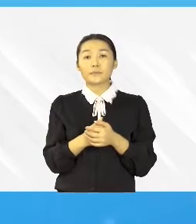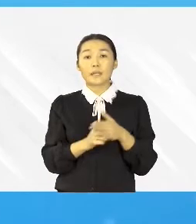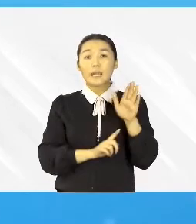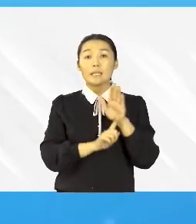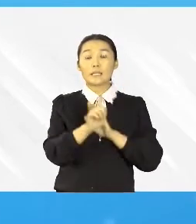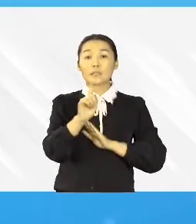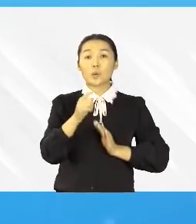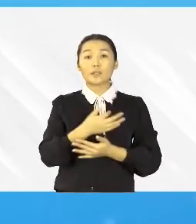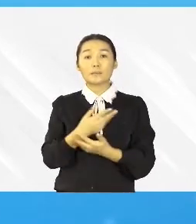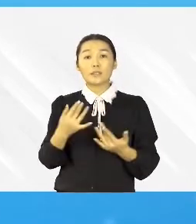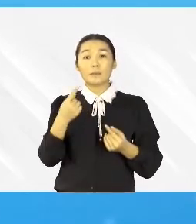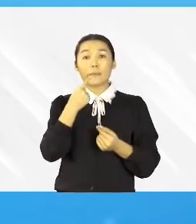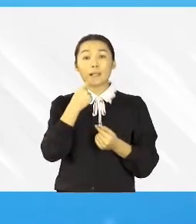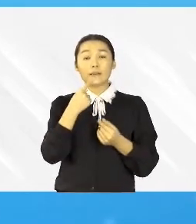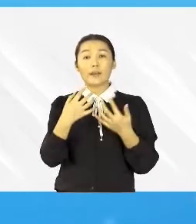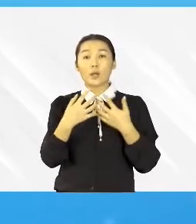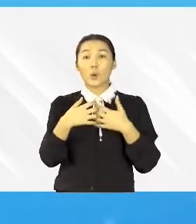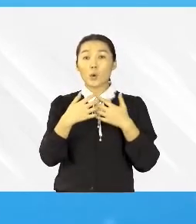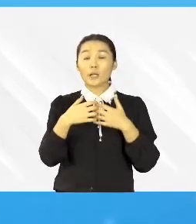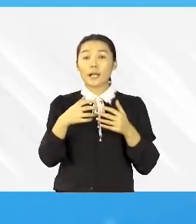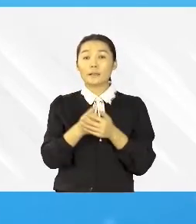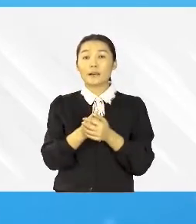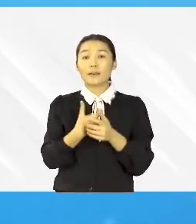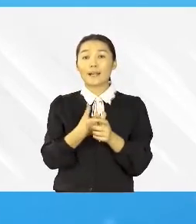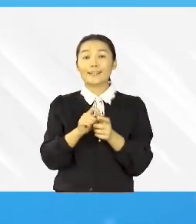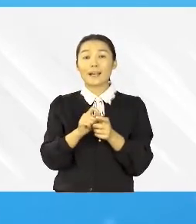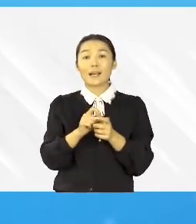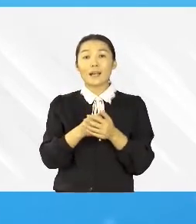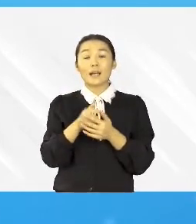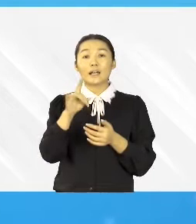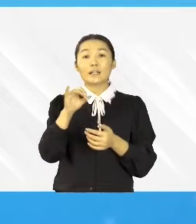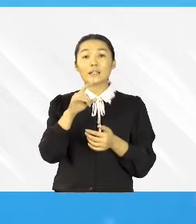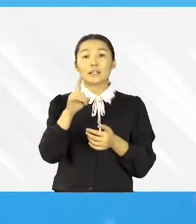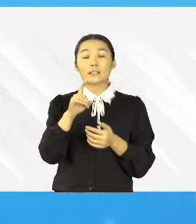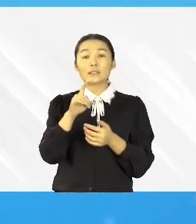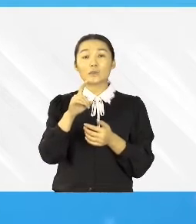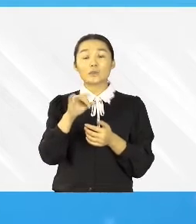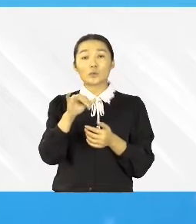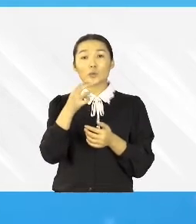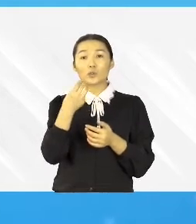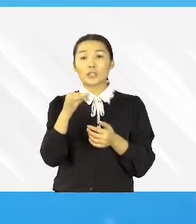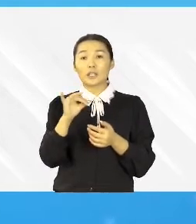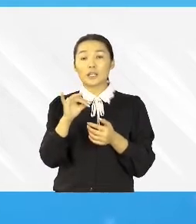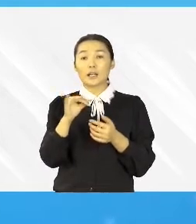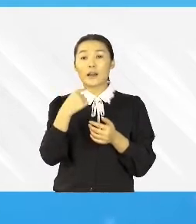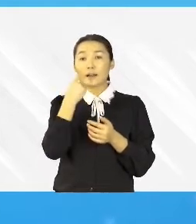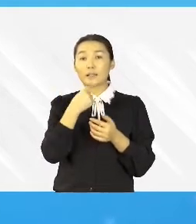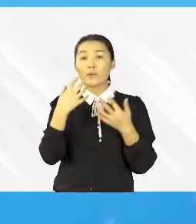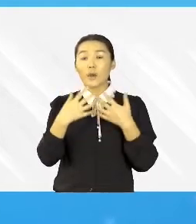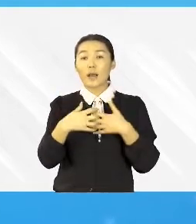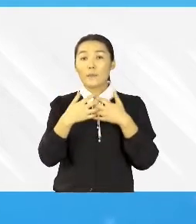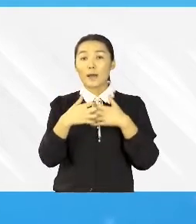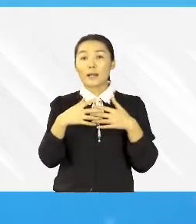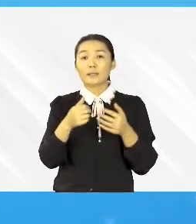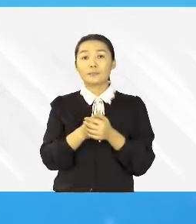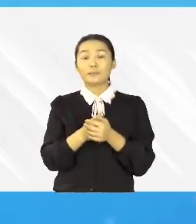Исходным типом ротовых органов является грызущий ротовой аппарат. Он предназначен для разрывания и поглощения